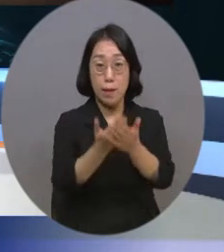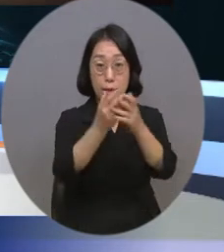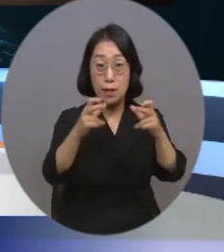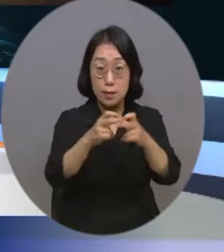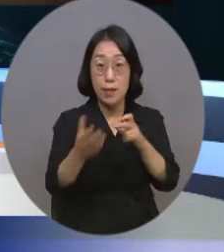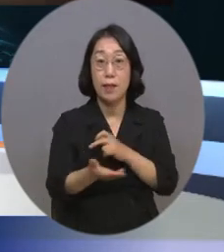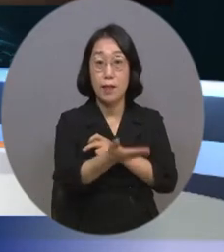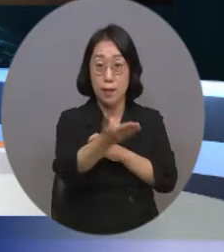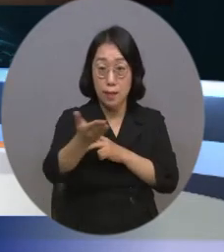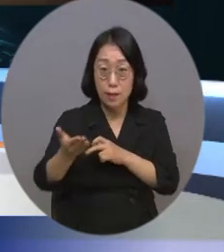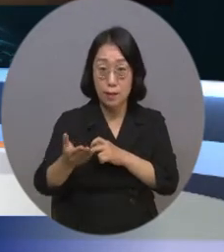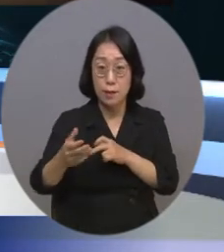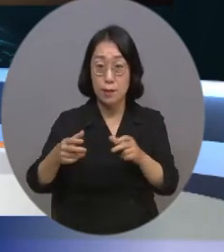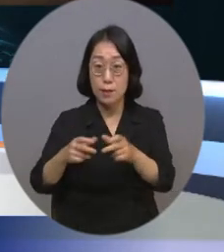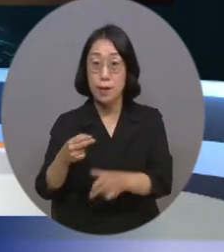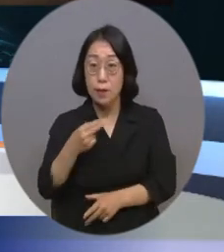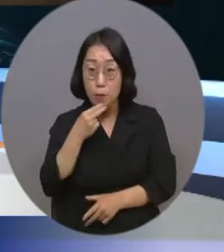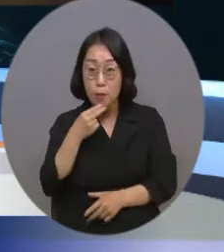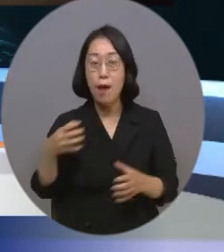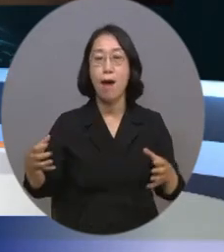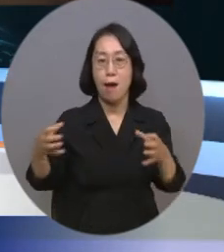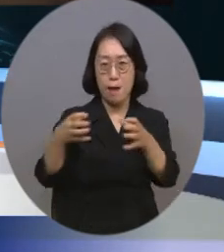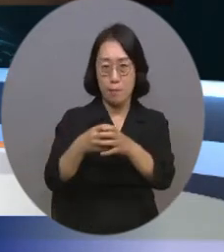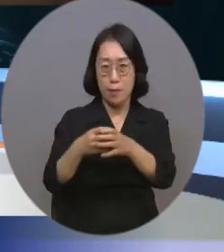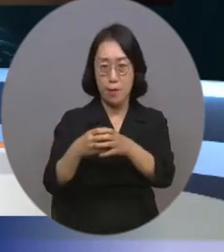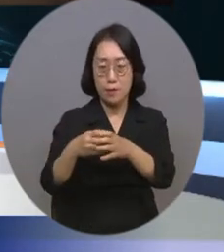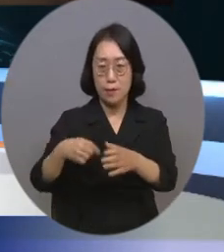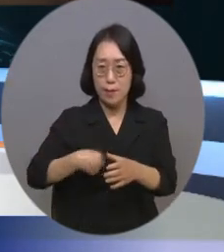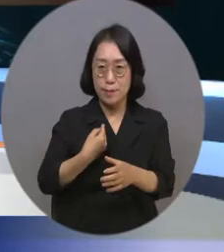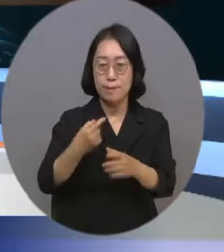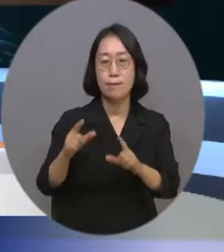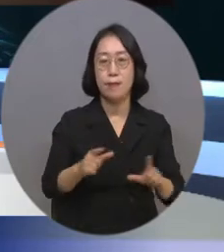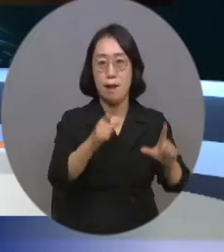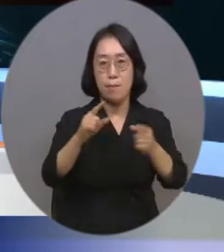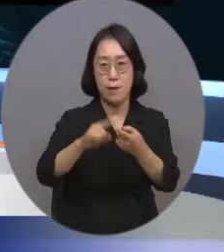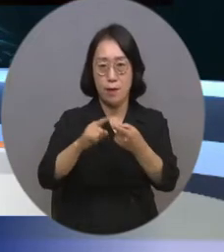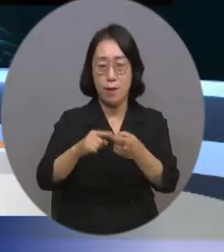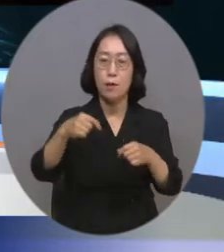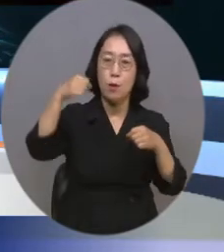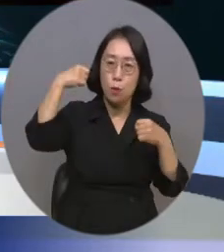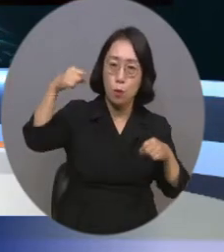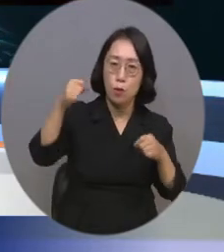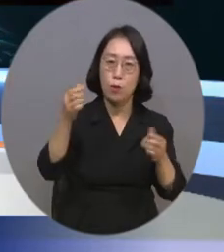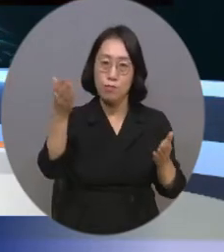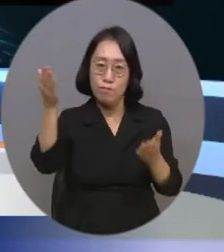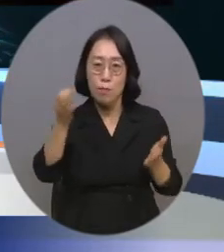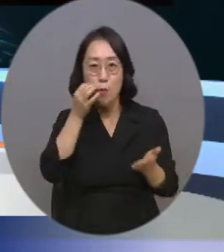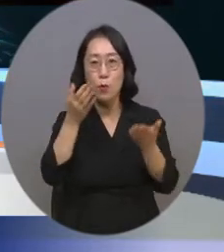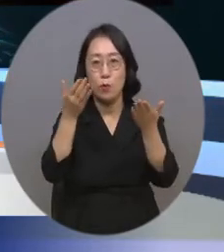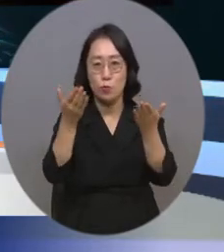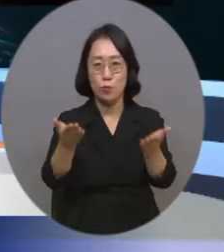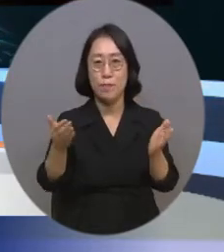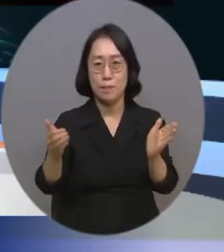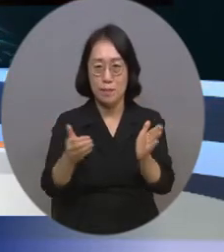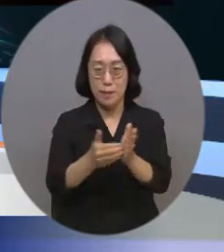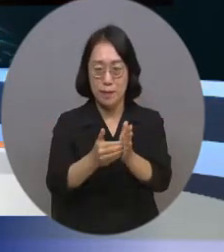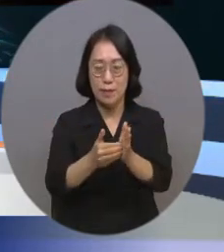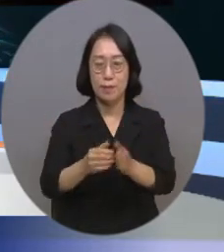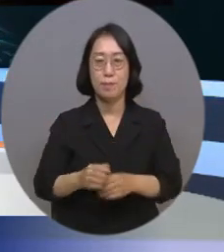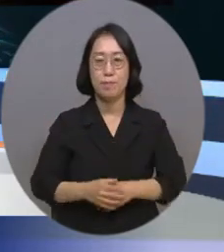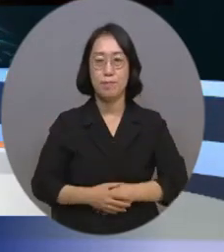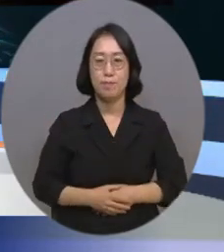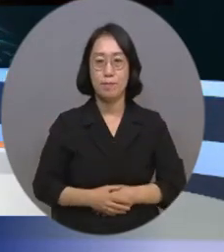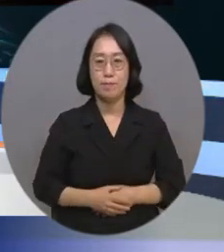발달장애인들이 비장애인들과 함께 자신들의 주체적인 삶의 의미를 담은 공연이 관객과 만났습니다. 정우선